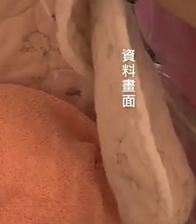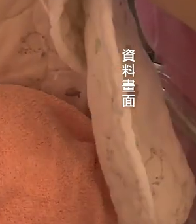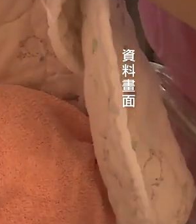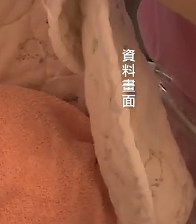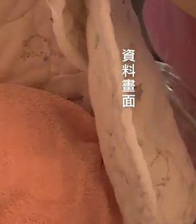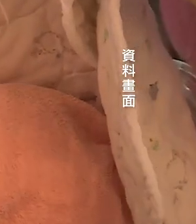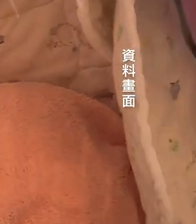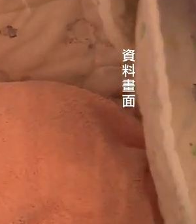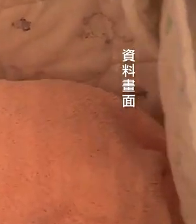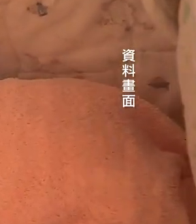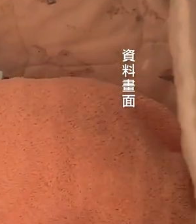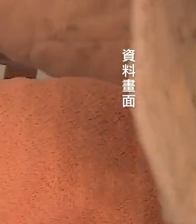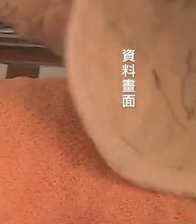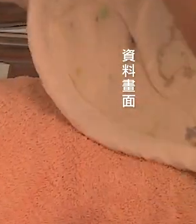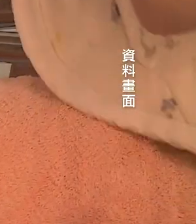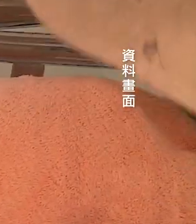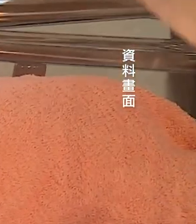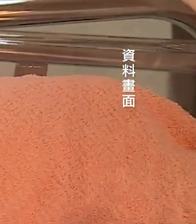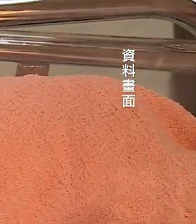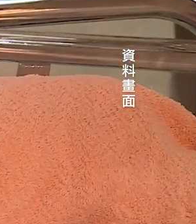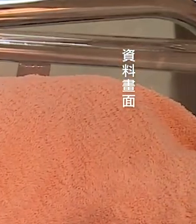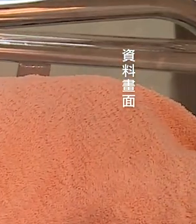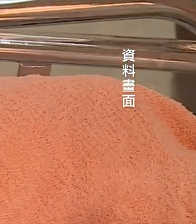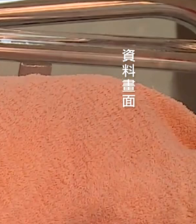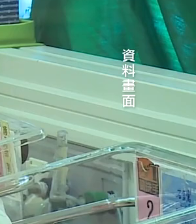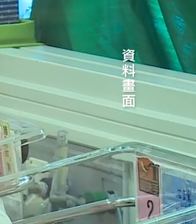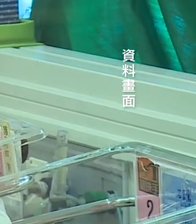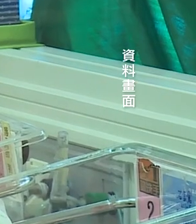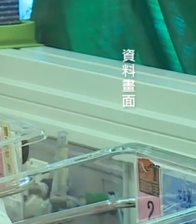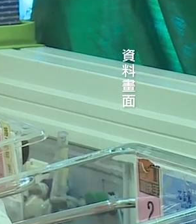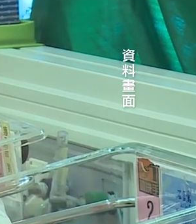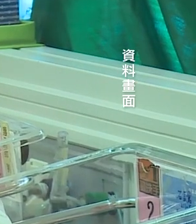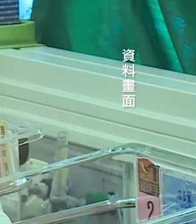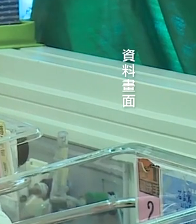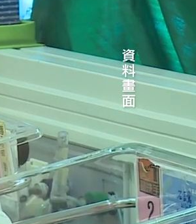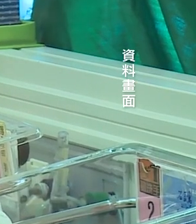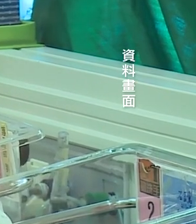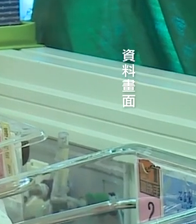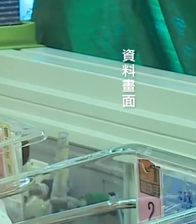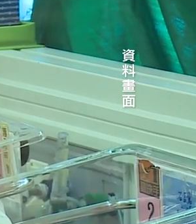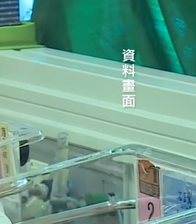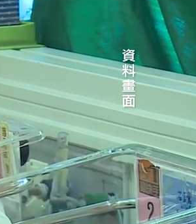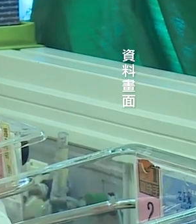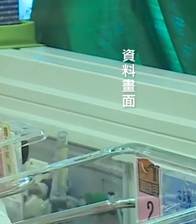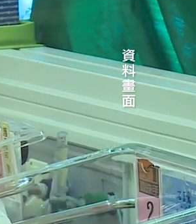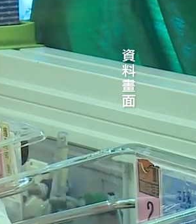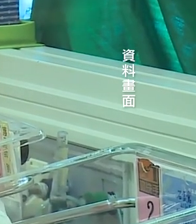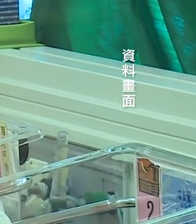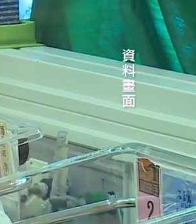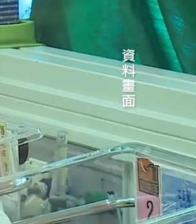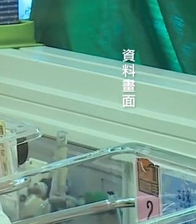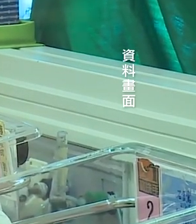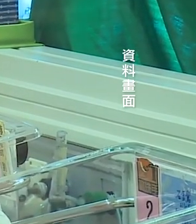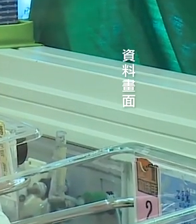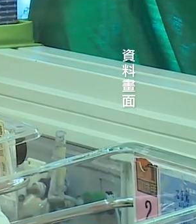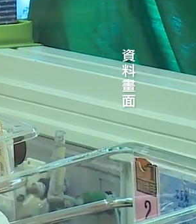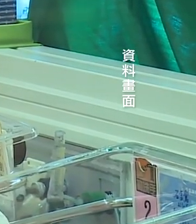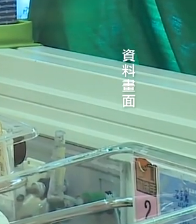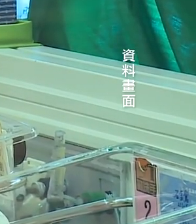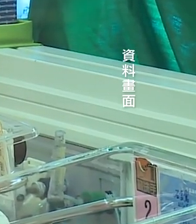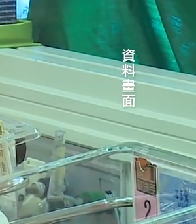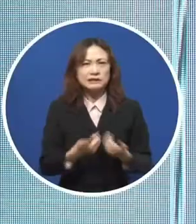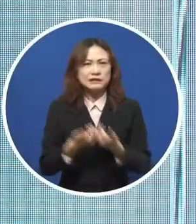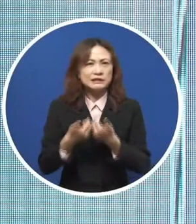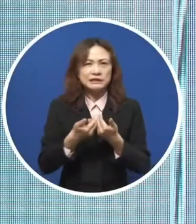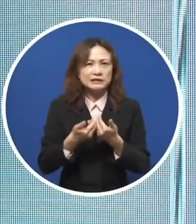有育儿津贴，卫福部直接拨款，不需要额外办理。婴幼儿如果尚未进行出生登记，父母亲也能透过网站申请补